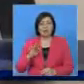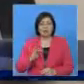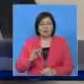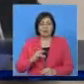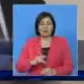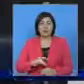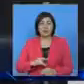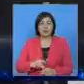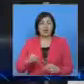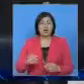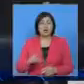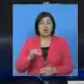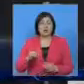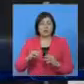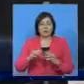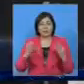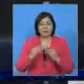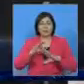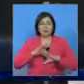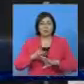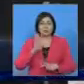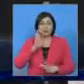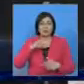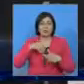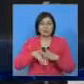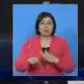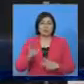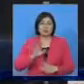Адай ойыл мұнай компаниялар жүргізетін және жер асты суларында